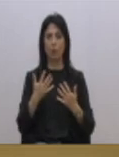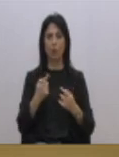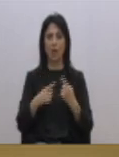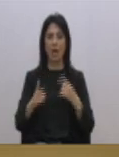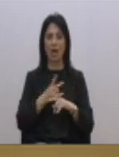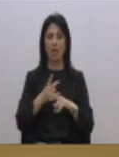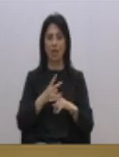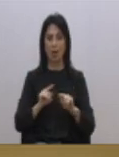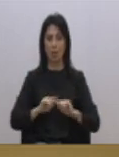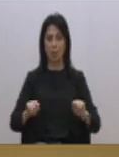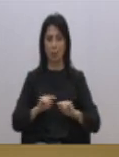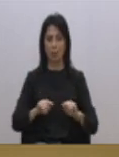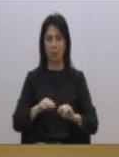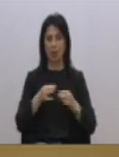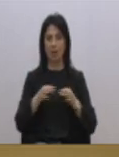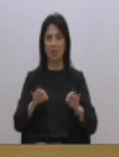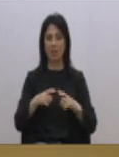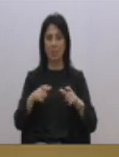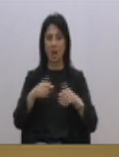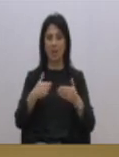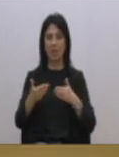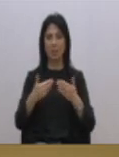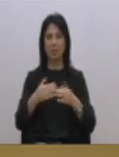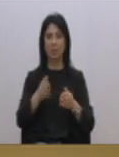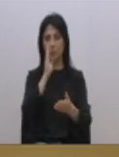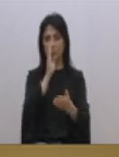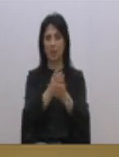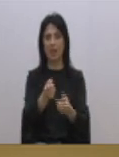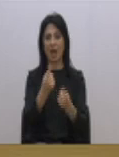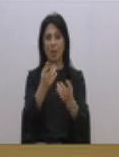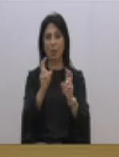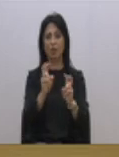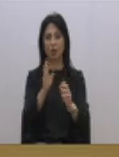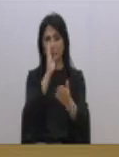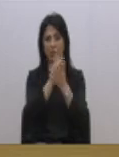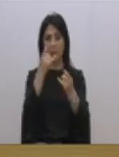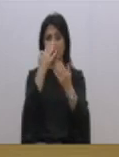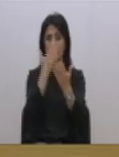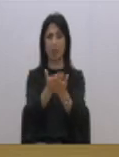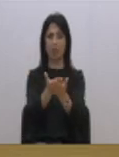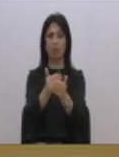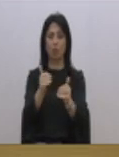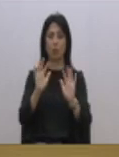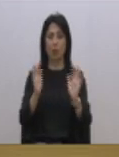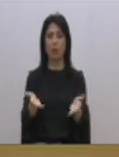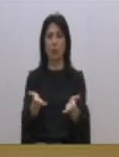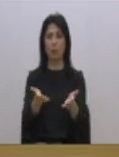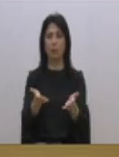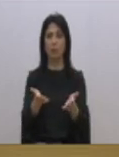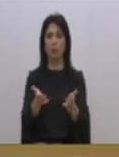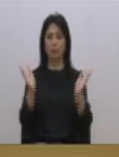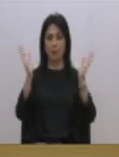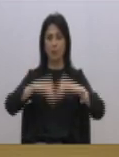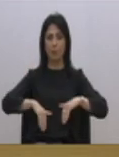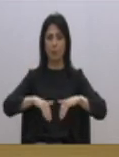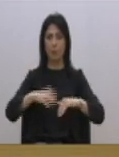radikaluma opozicija tavi spali mandatis mi marta, pirda pir gamočta, pirda pir eterši, rogor hteba